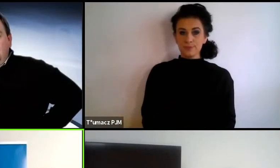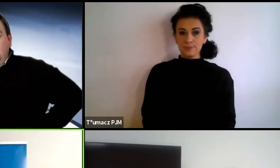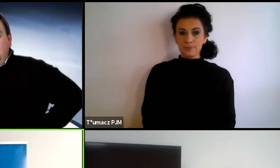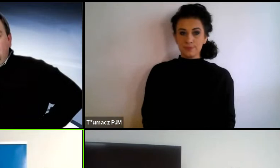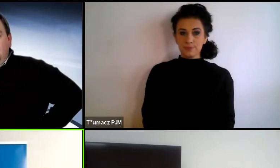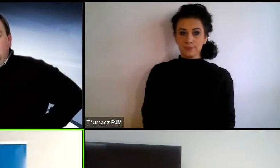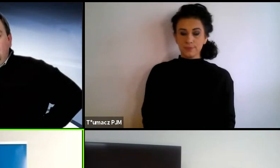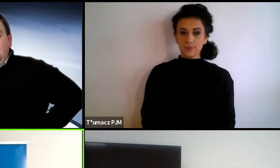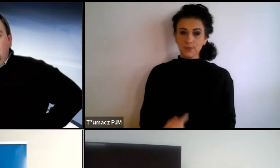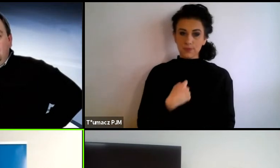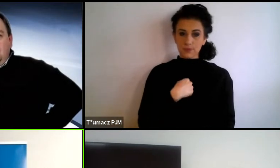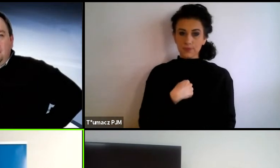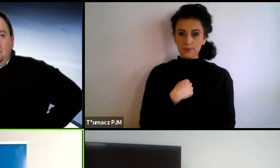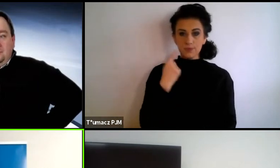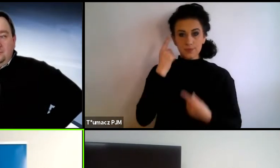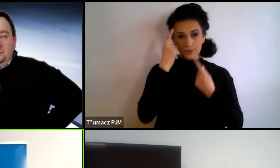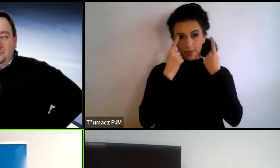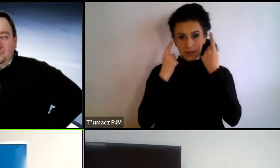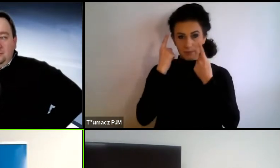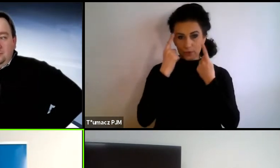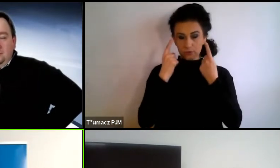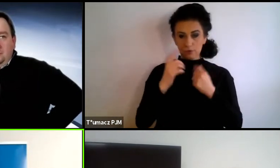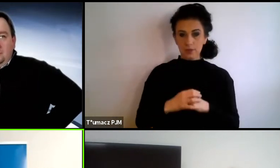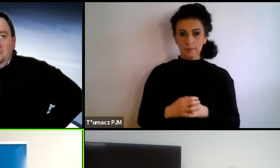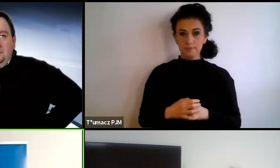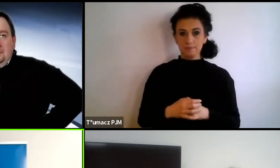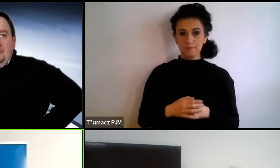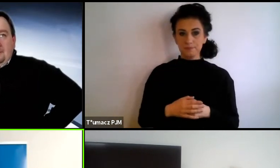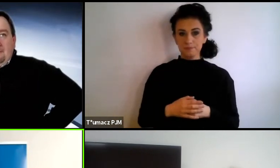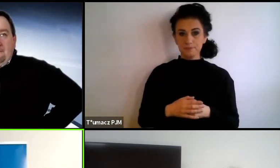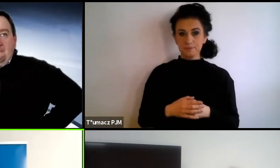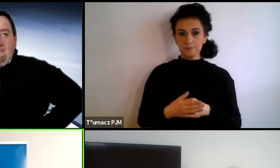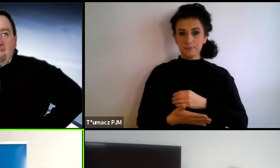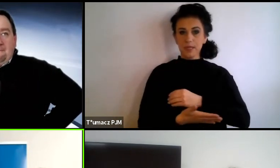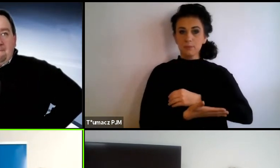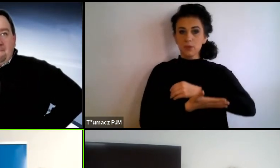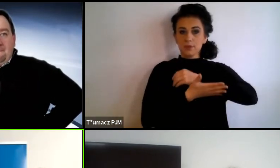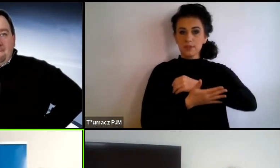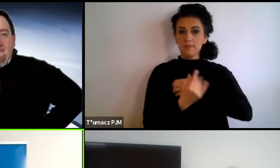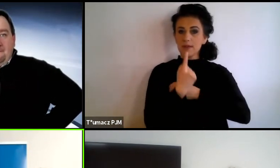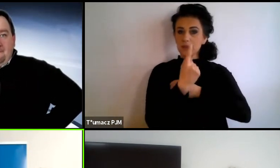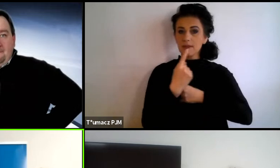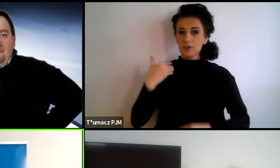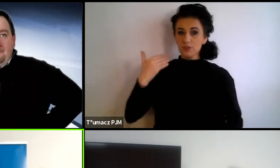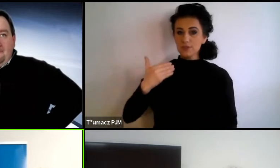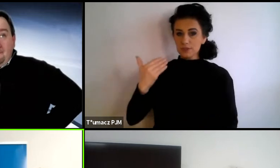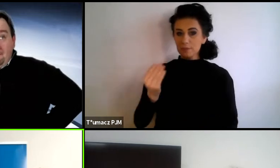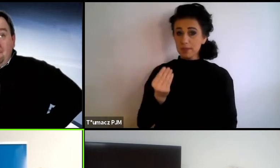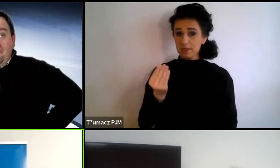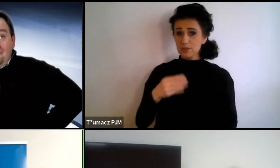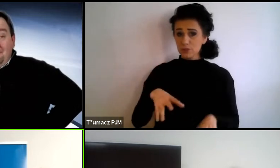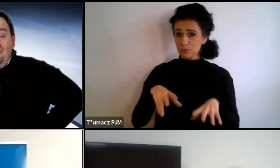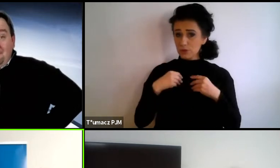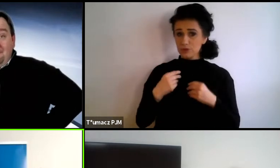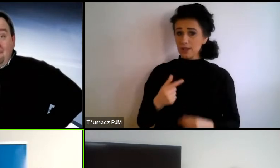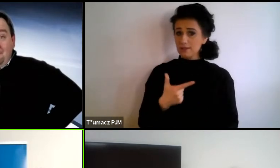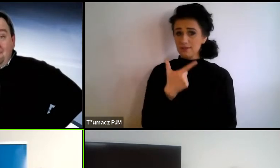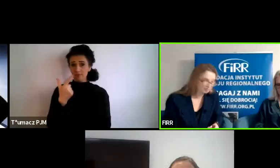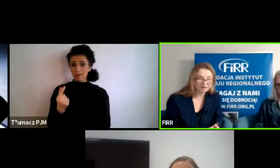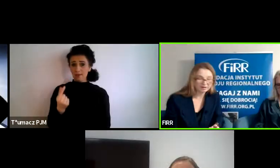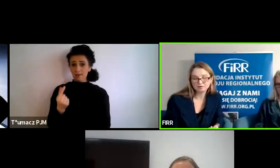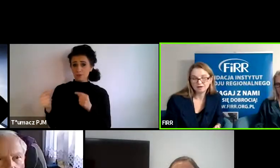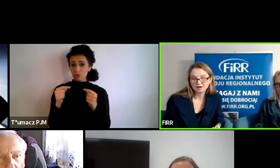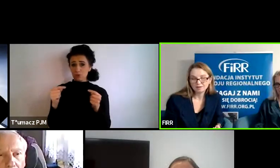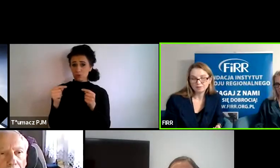Ja myślę, że na bazie chociażby tego jednego wystąpienia moglibyśmy jeszcze 2 dni dyskutować, ale